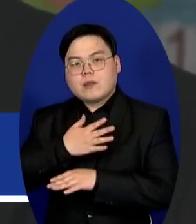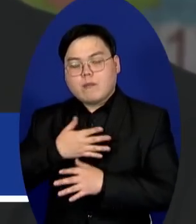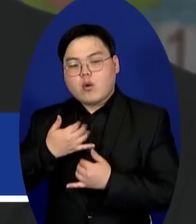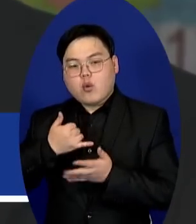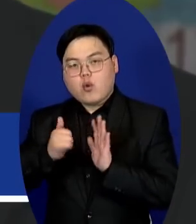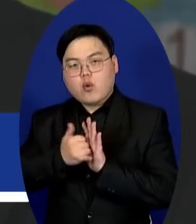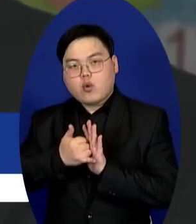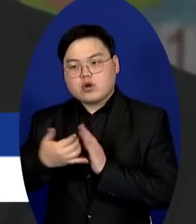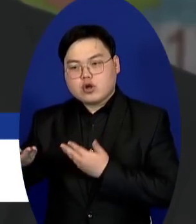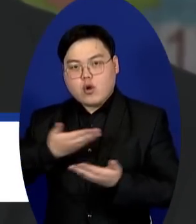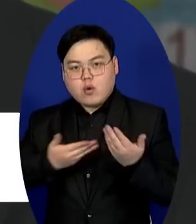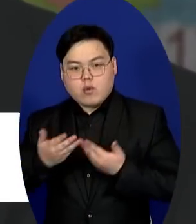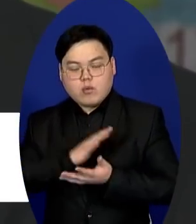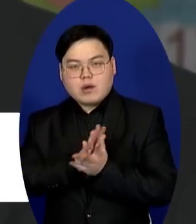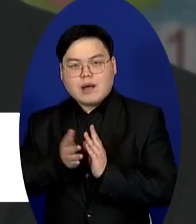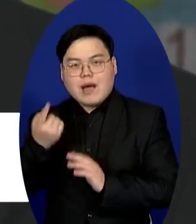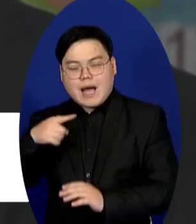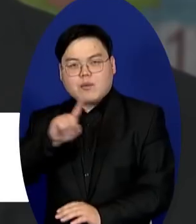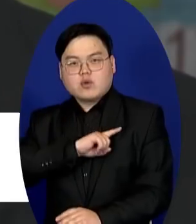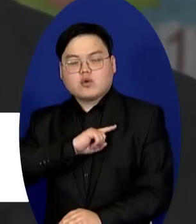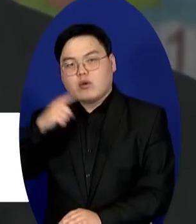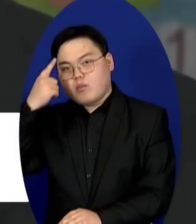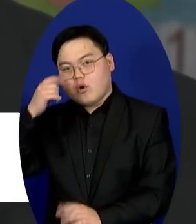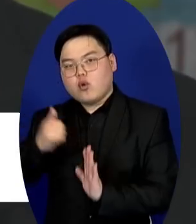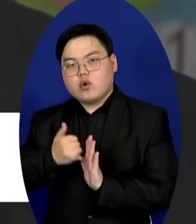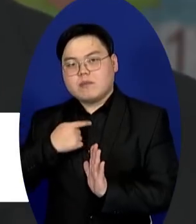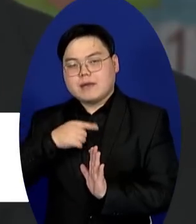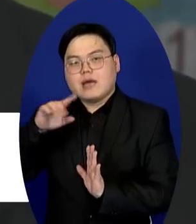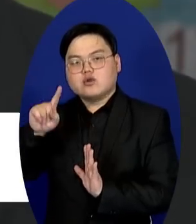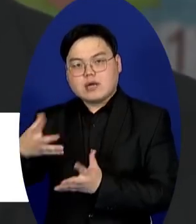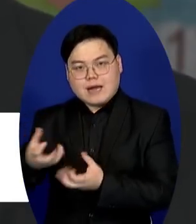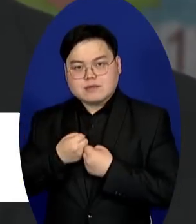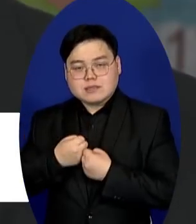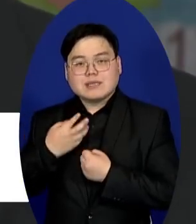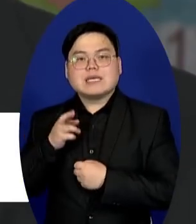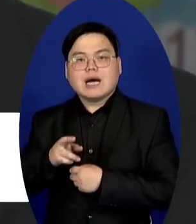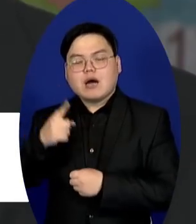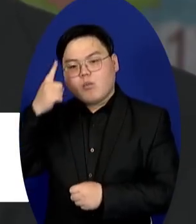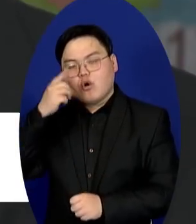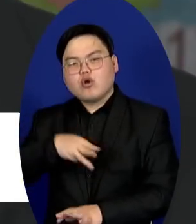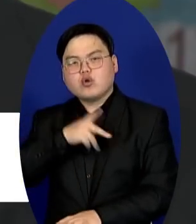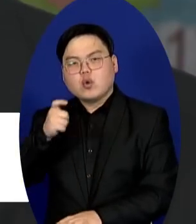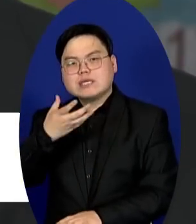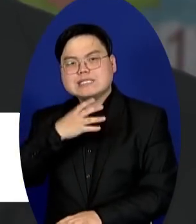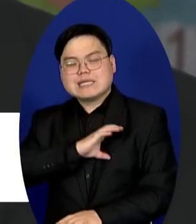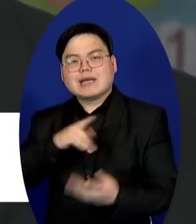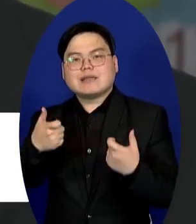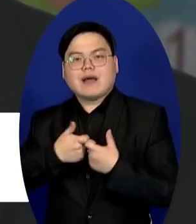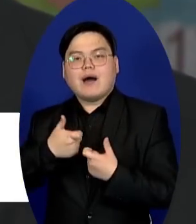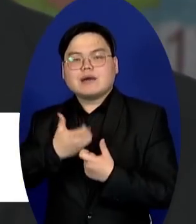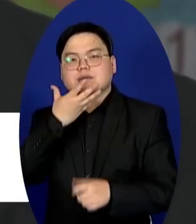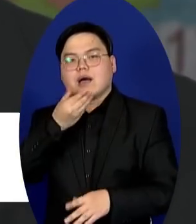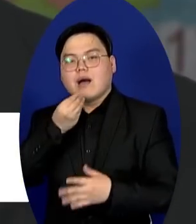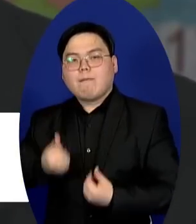би хамгийн эхлээд монголчуудын урилгыг хүлээж авсан. Учир нь монголчуудын талаарх судалгаа миний сэтгэлд гүн сэтгэгдэл үлдээсэн төдийгүй